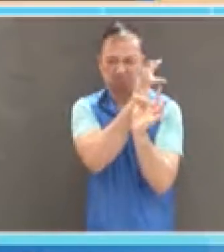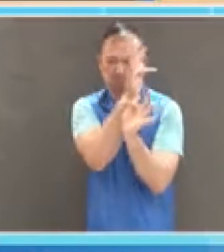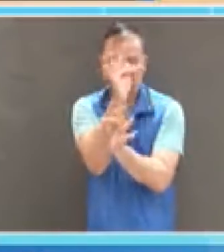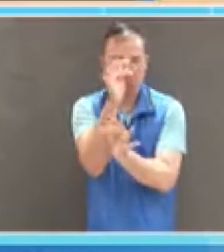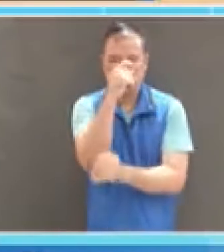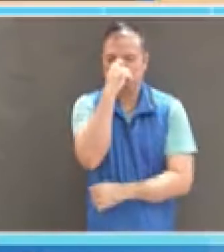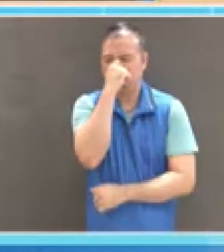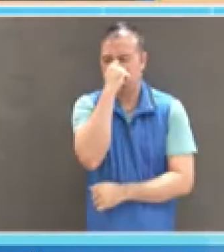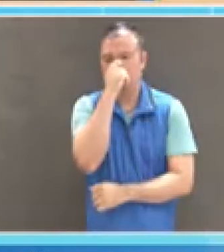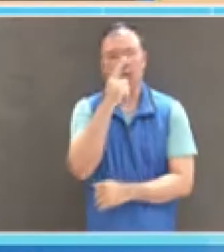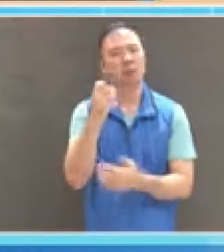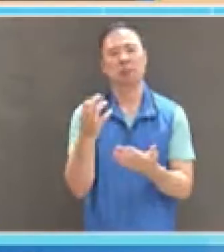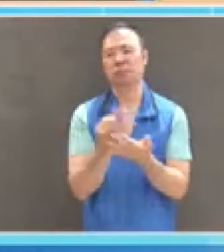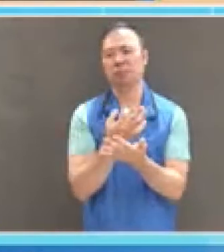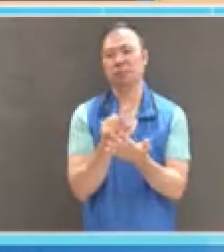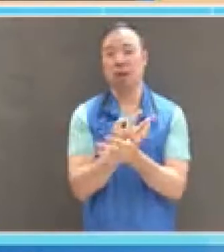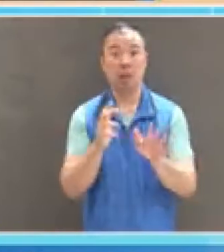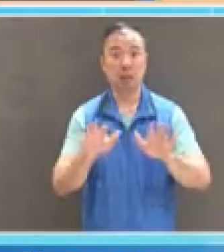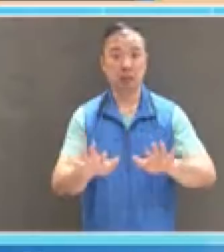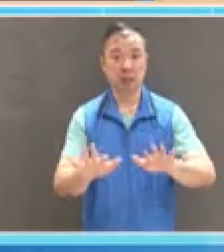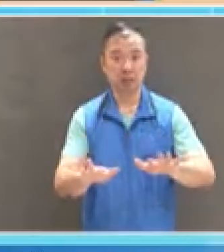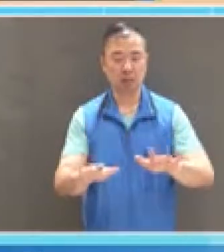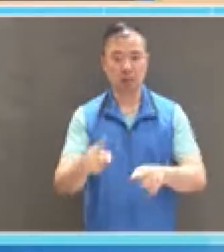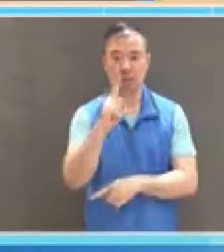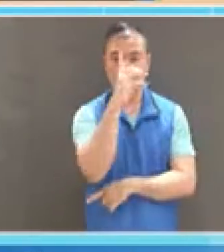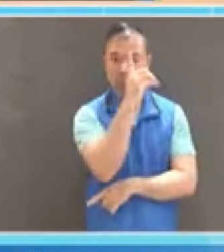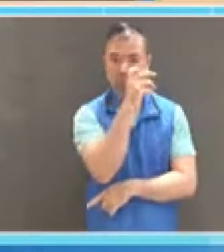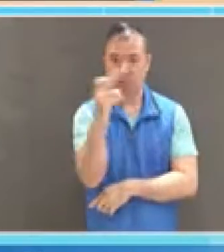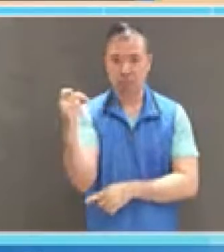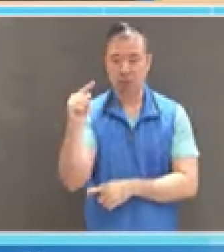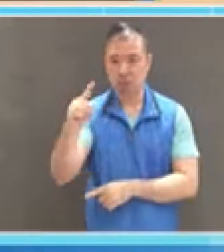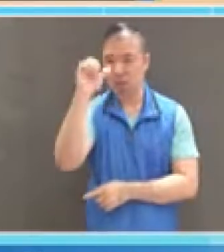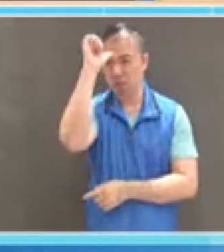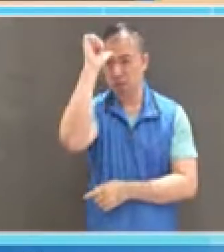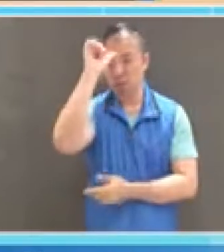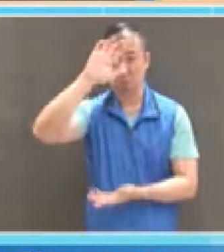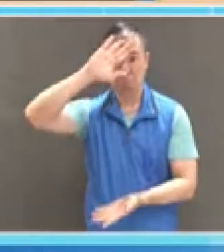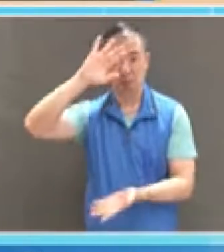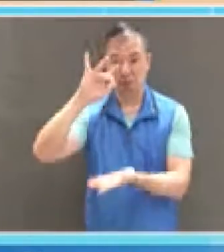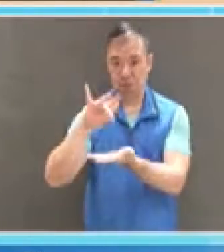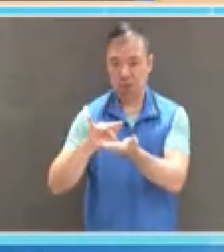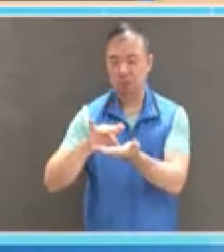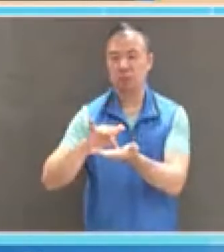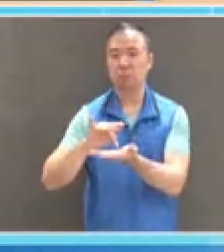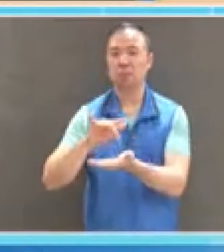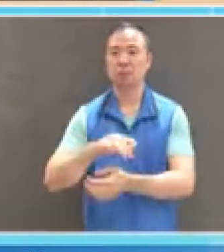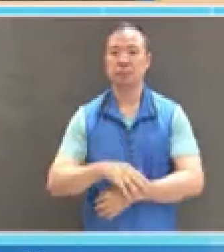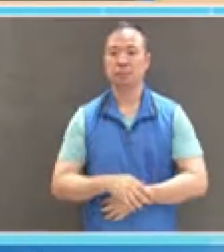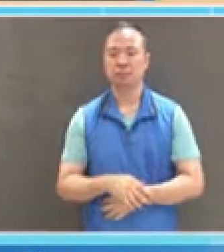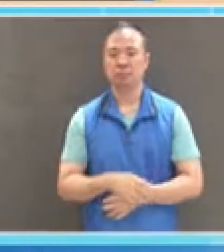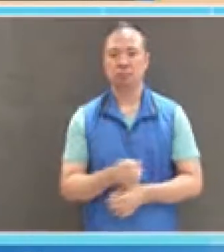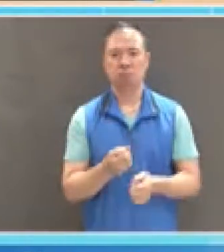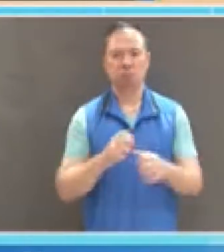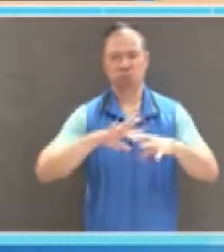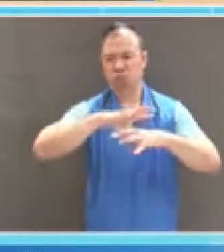现在的病毒，德尔塔这种病毒，已经传播到92个国